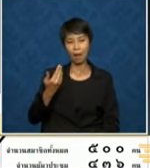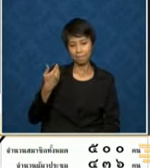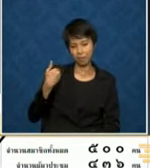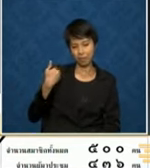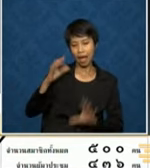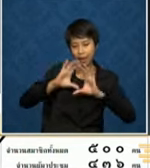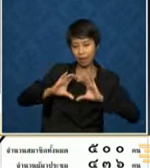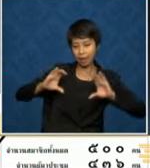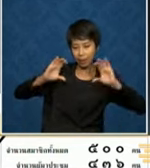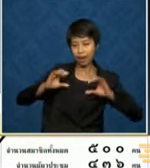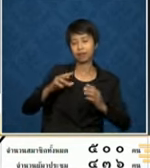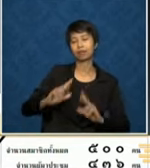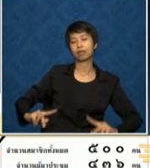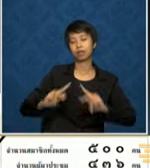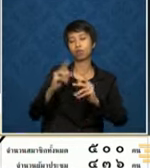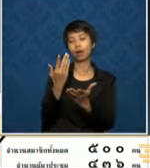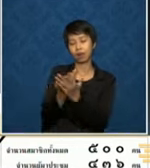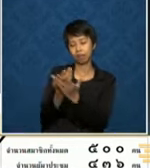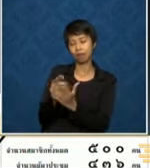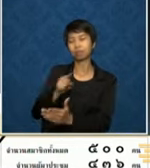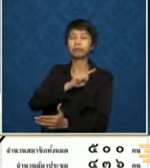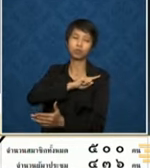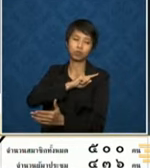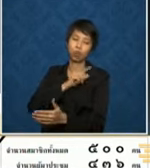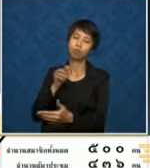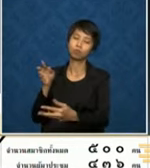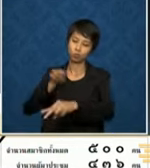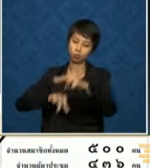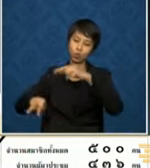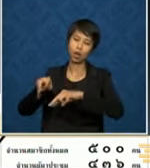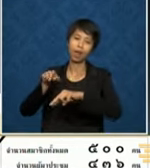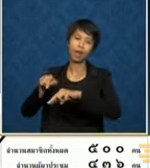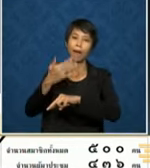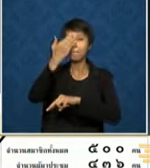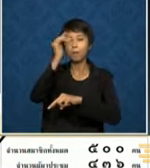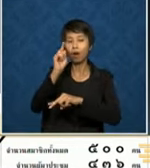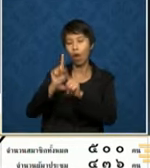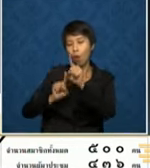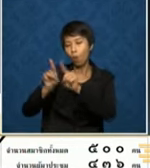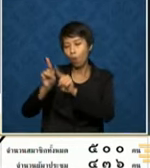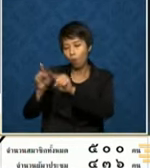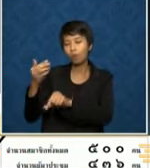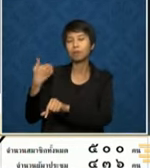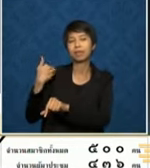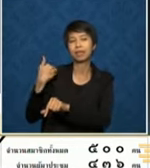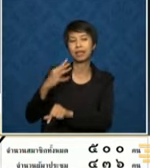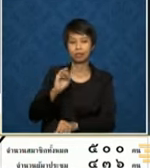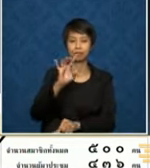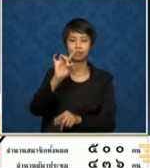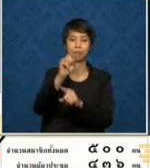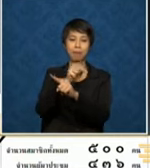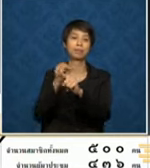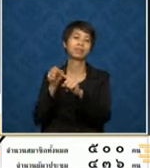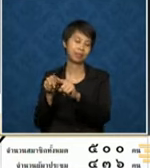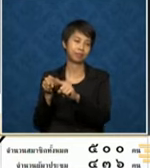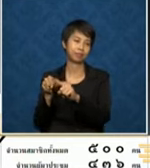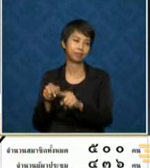ฐบาลก็คือกระทรวงการคลังเพราะว่ากระทรวงการคลังเป็นผู้ถือหุ้นใหญ่ในการบินไทย 48% กว่าครับท่านประธ